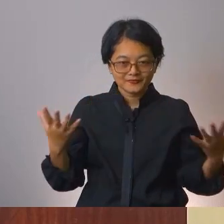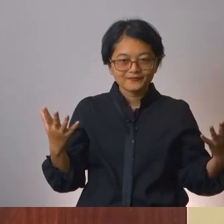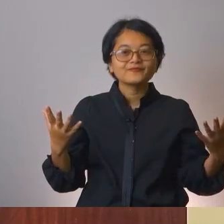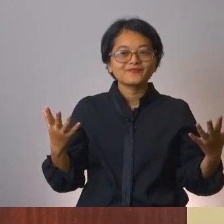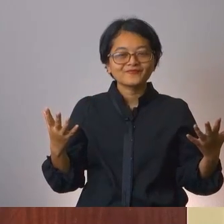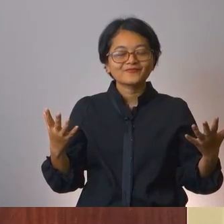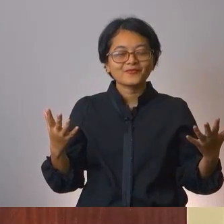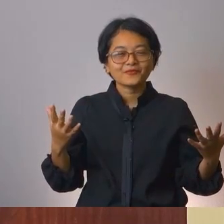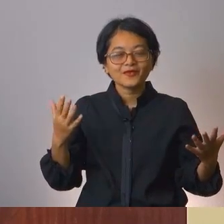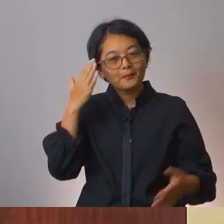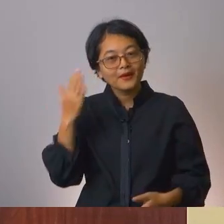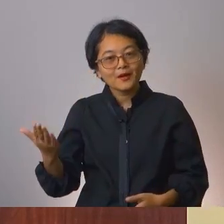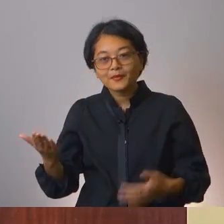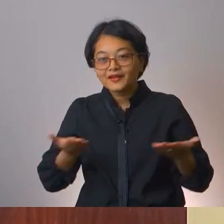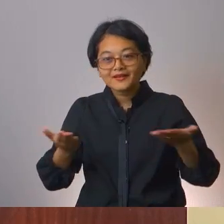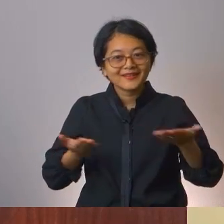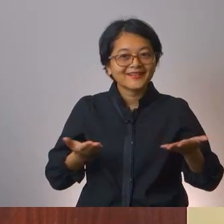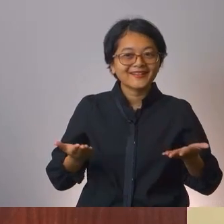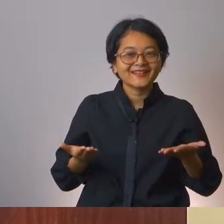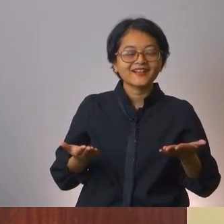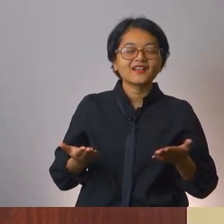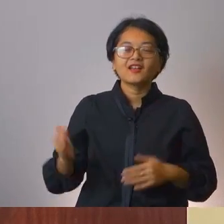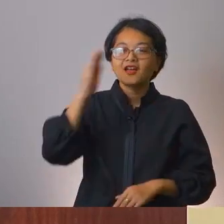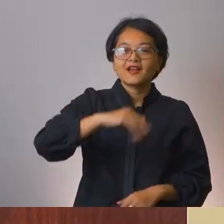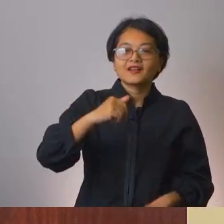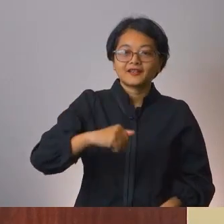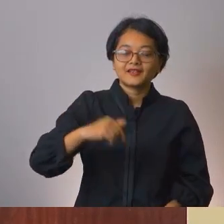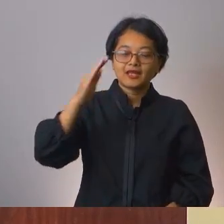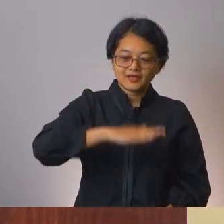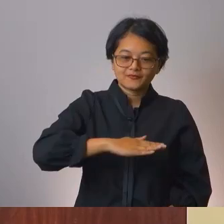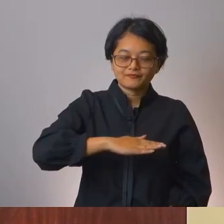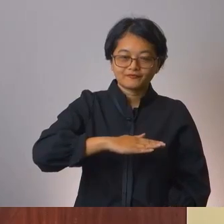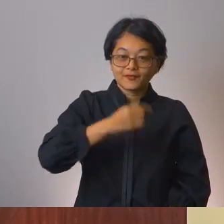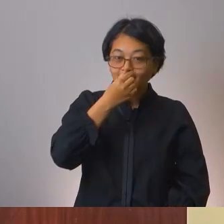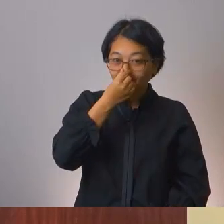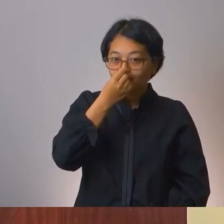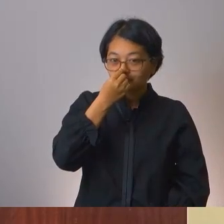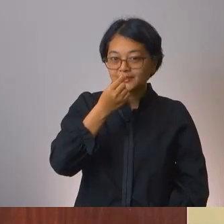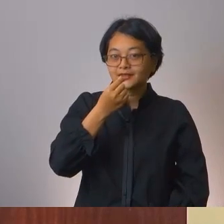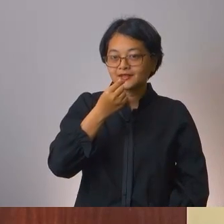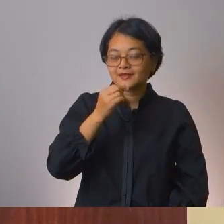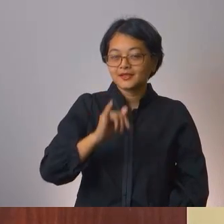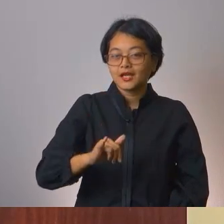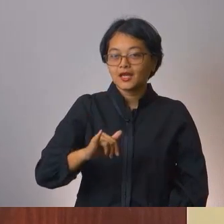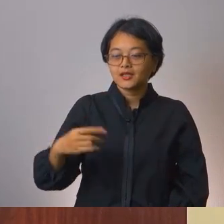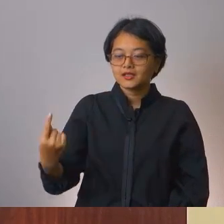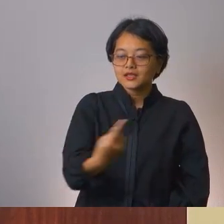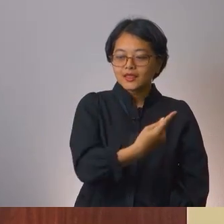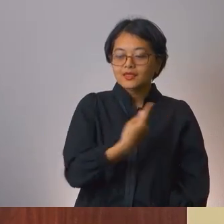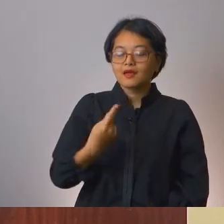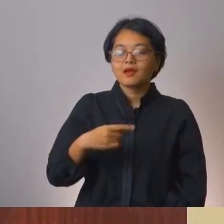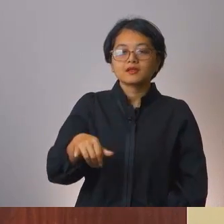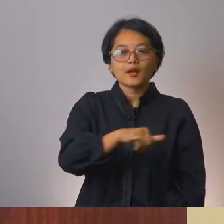Apa kabar? Hari ini adalah hari Kamis dan kita bersama-sama sedang